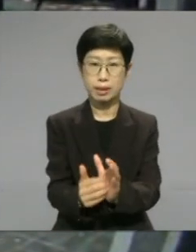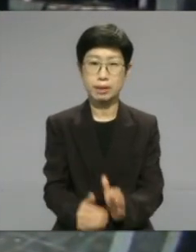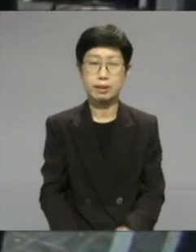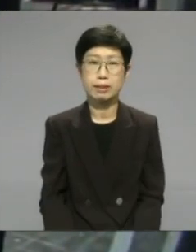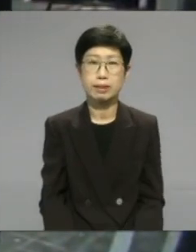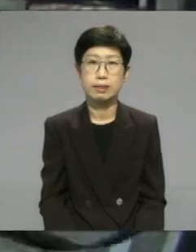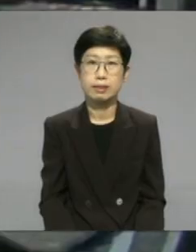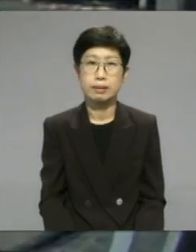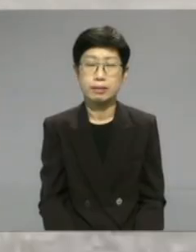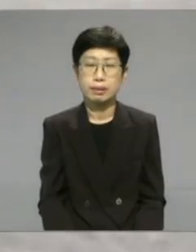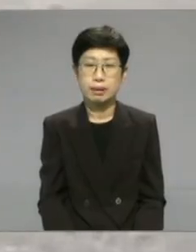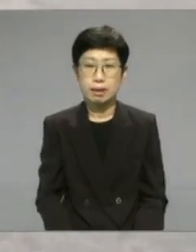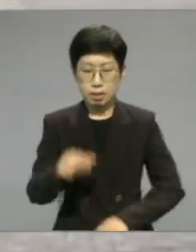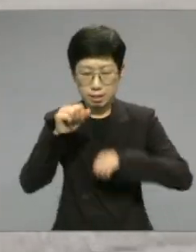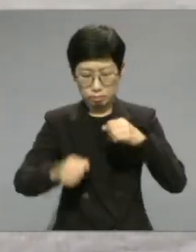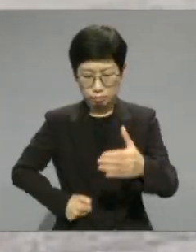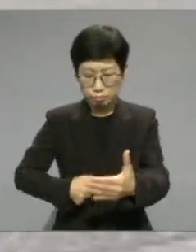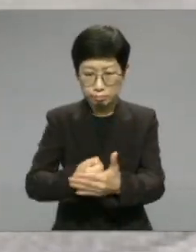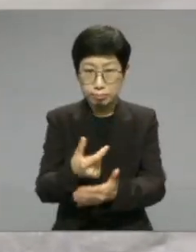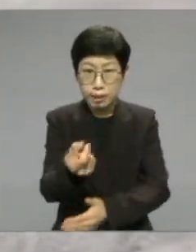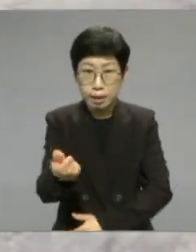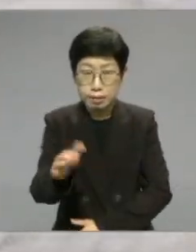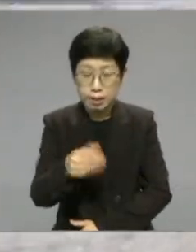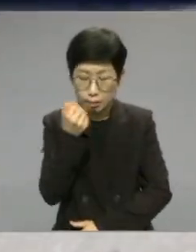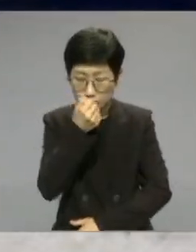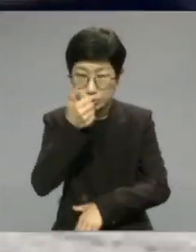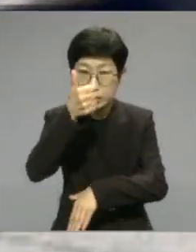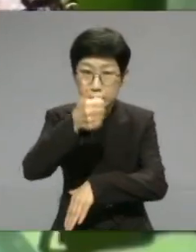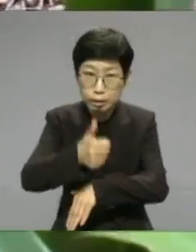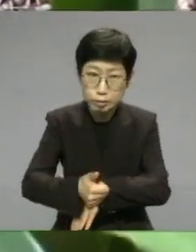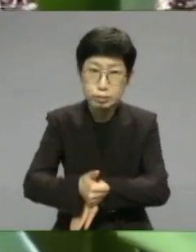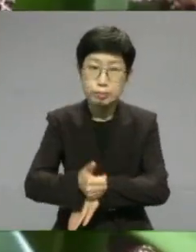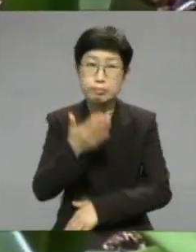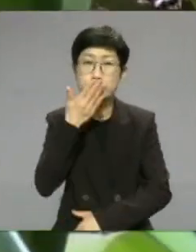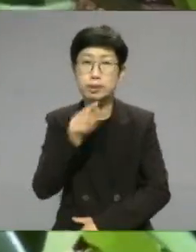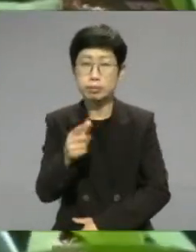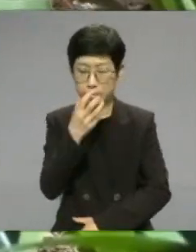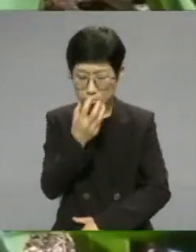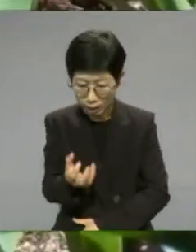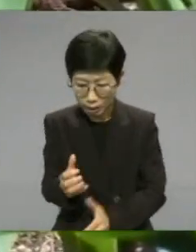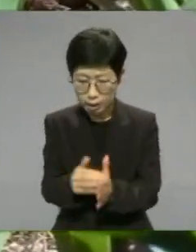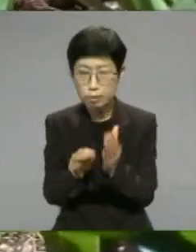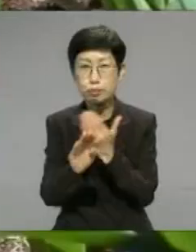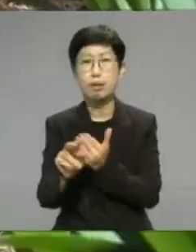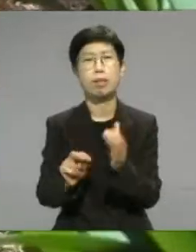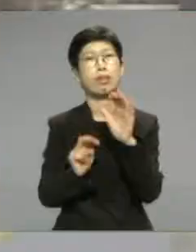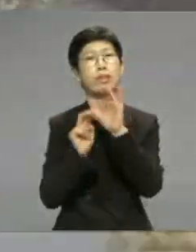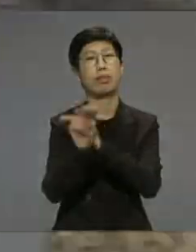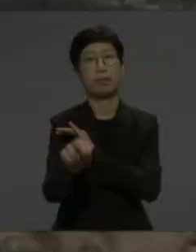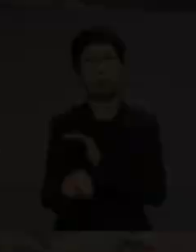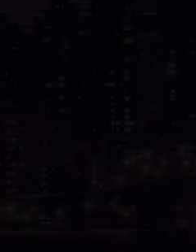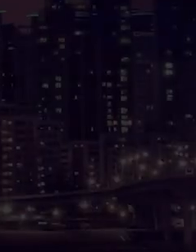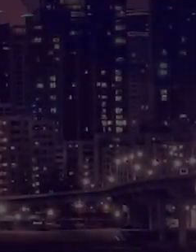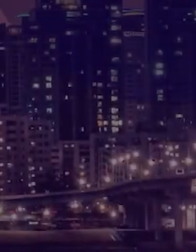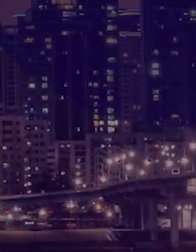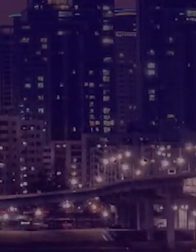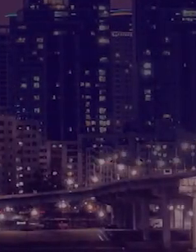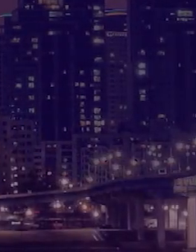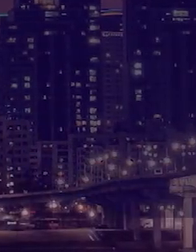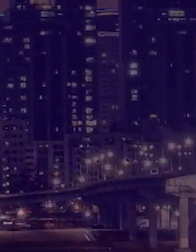있는데요 행동은 대했지만 곰은 결국 겨우 얻은 음식을 떨어뜨리고 달아났다고 하네 생